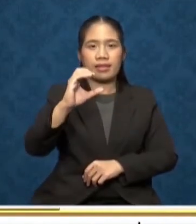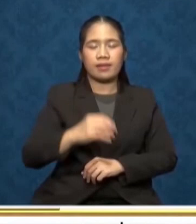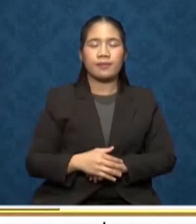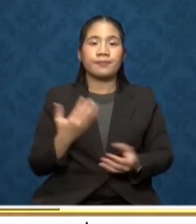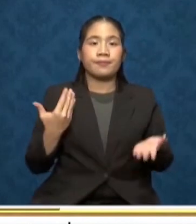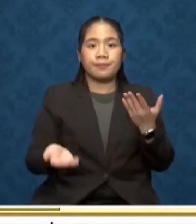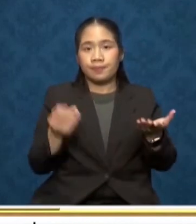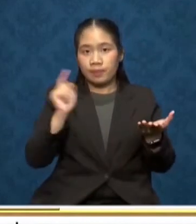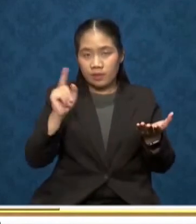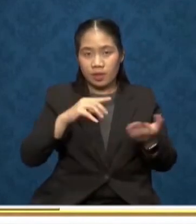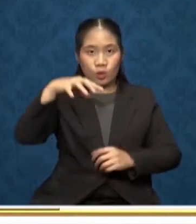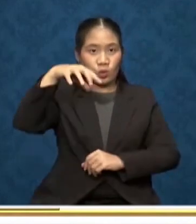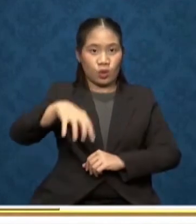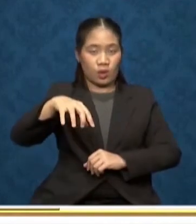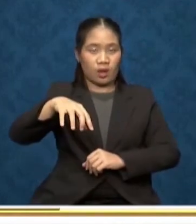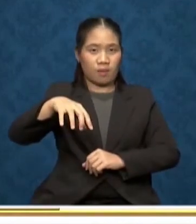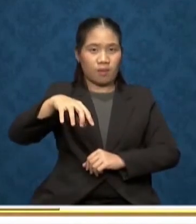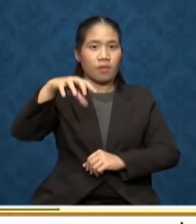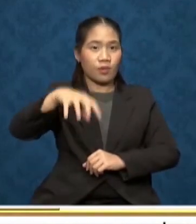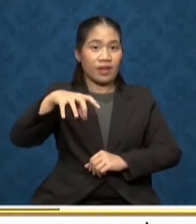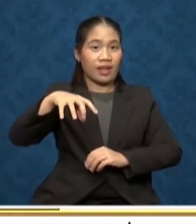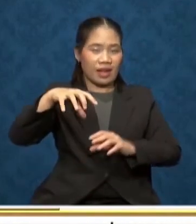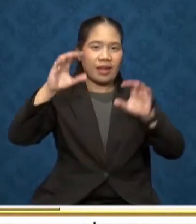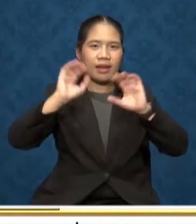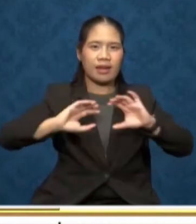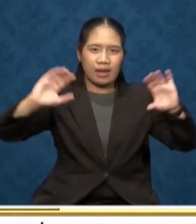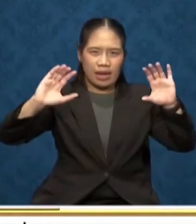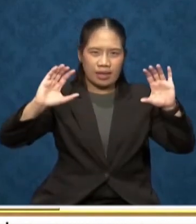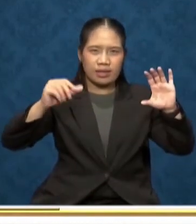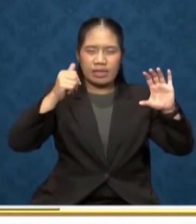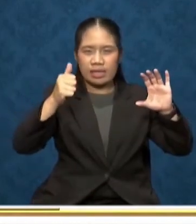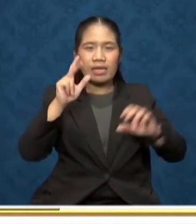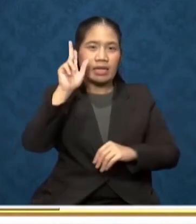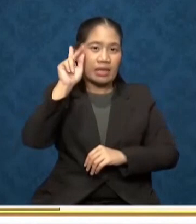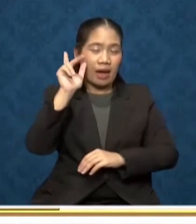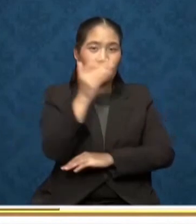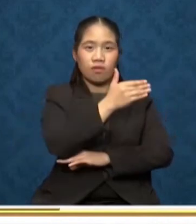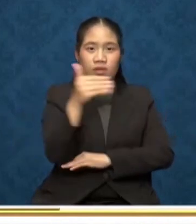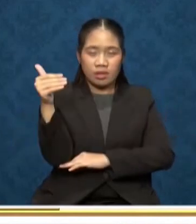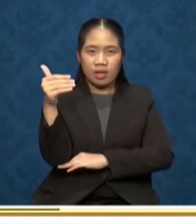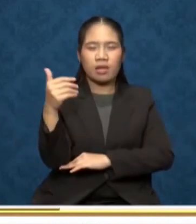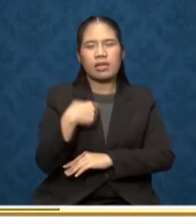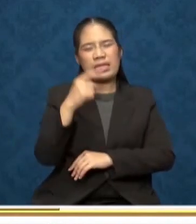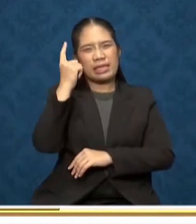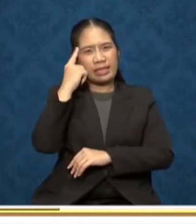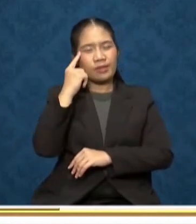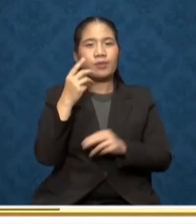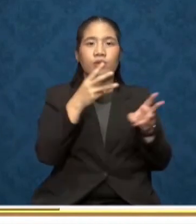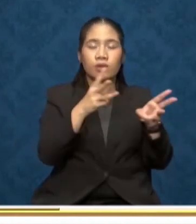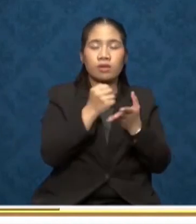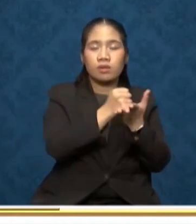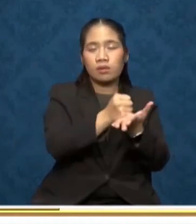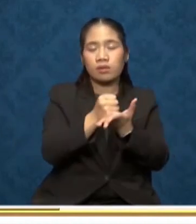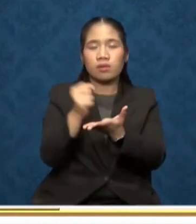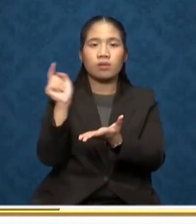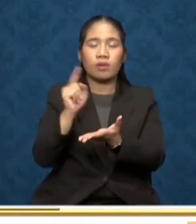นอกจากนี้ หนวยงคาม มนคงเท่ สันงานควมนคงและสันกงานข่าวกรองแ่ชาติไดพยายามให้ใช้ทองทางมกชวยเหืออทหน่